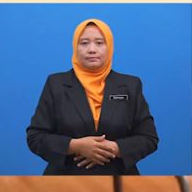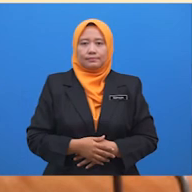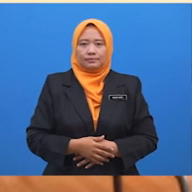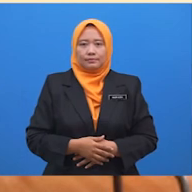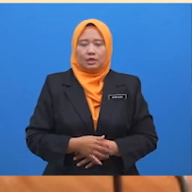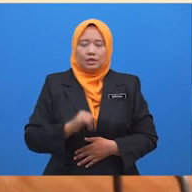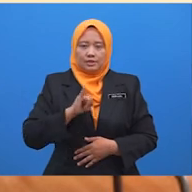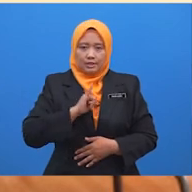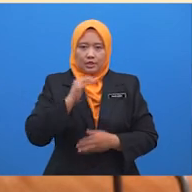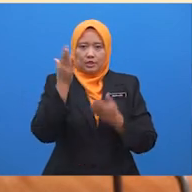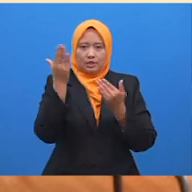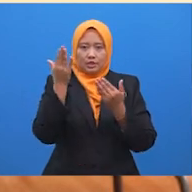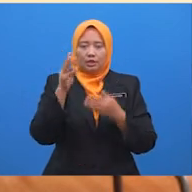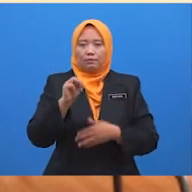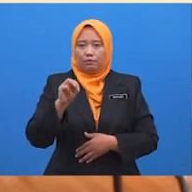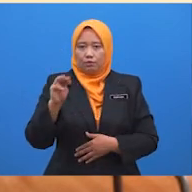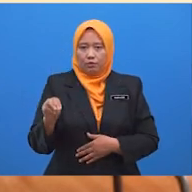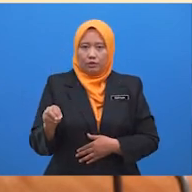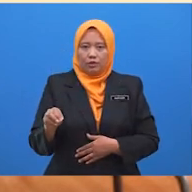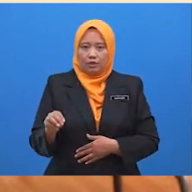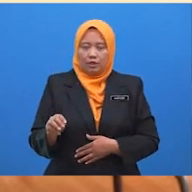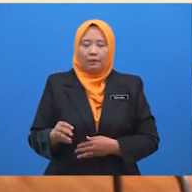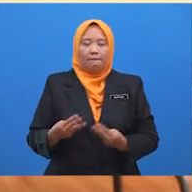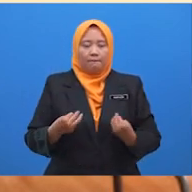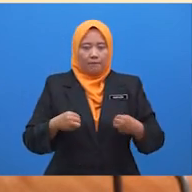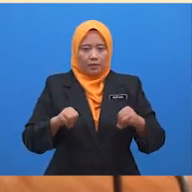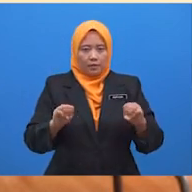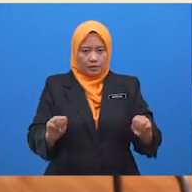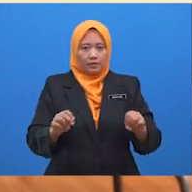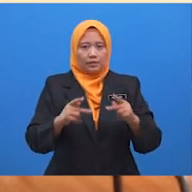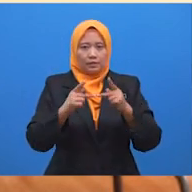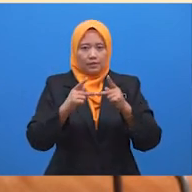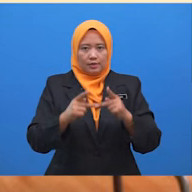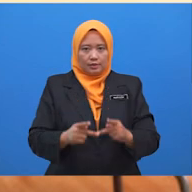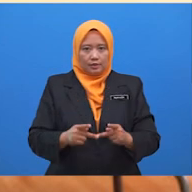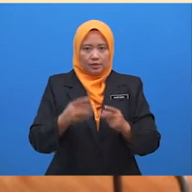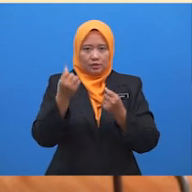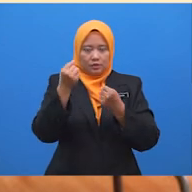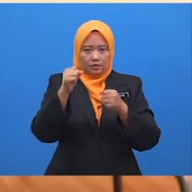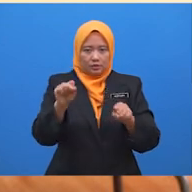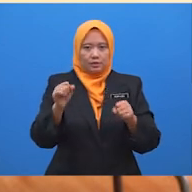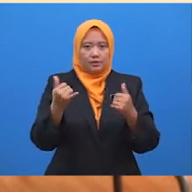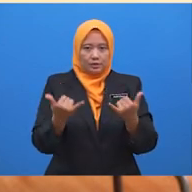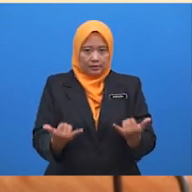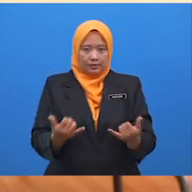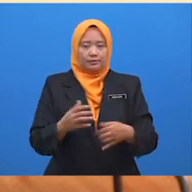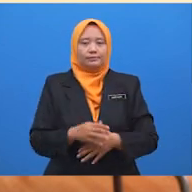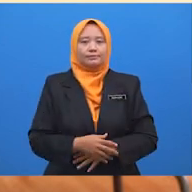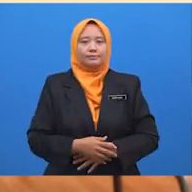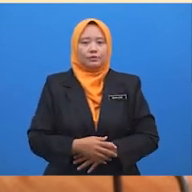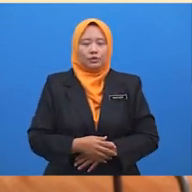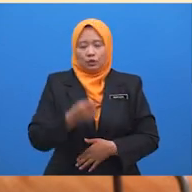Cikgu mengharapkan murid-murid masih kekal setia di kaca TV masing-masing